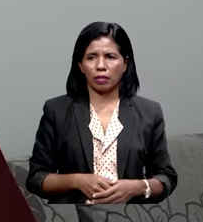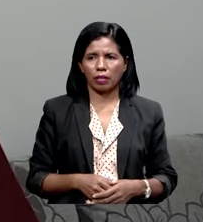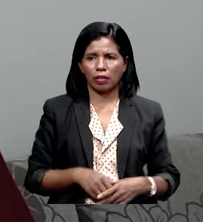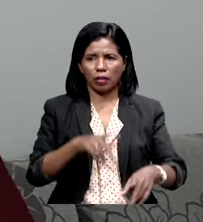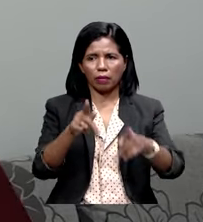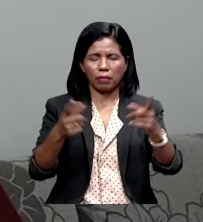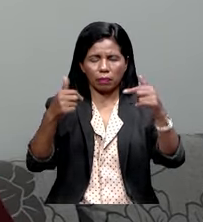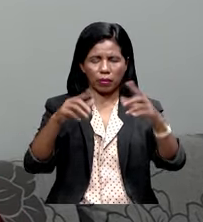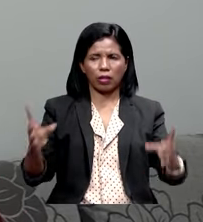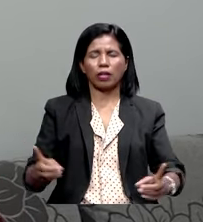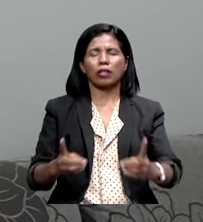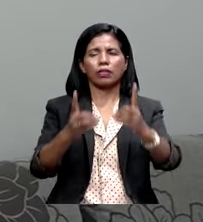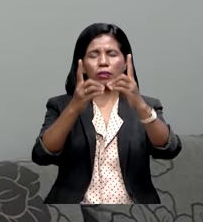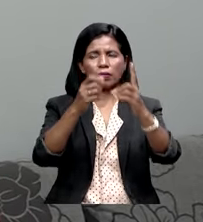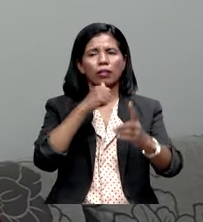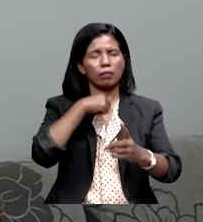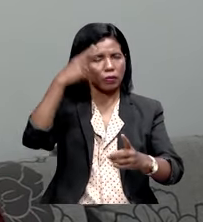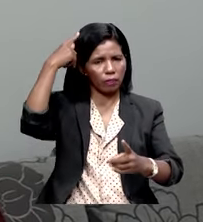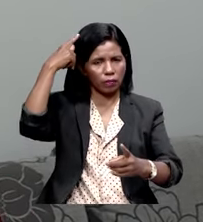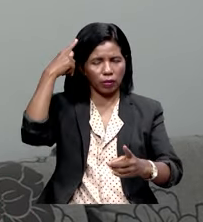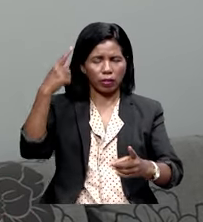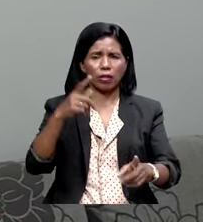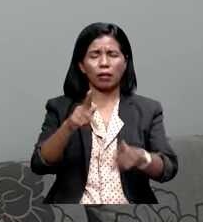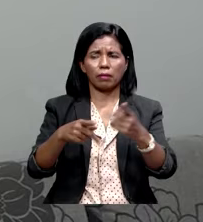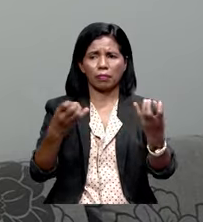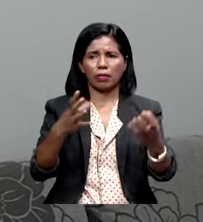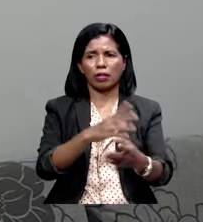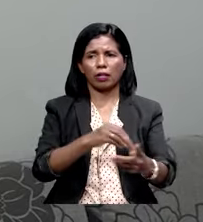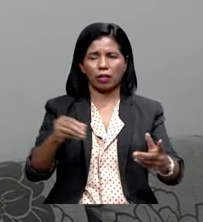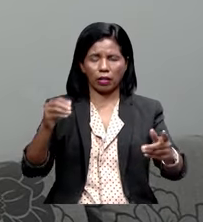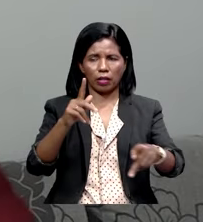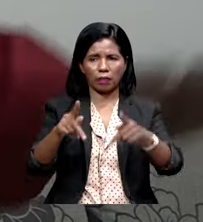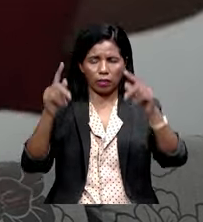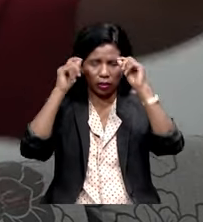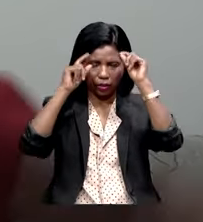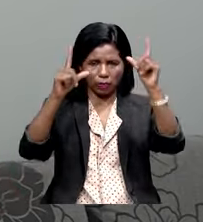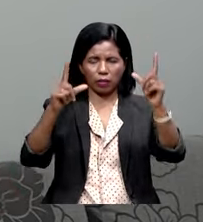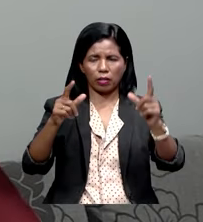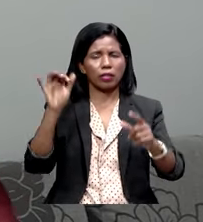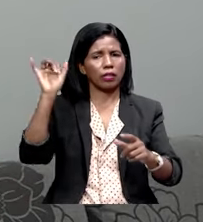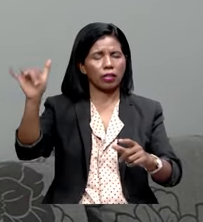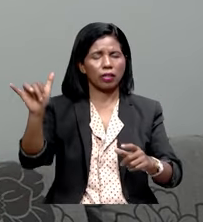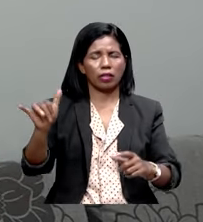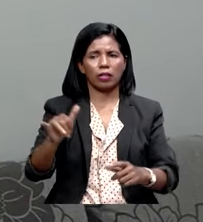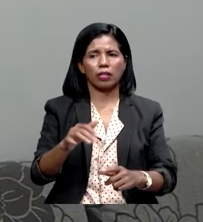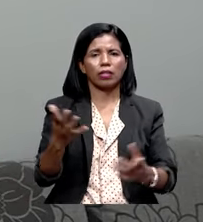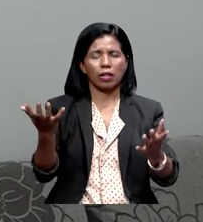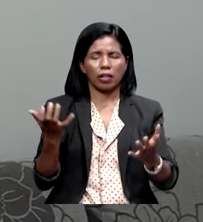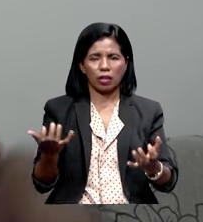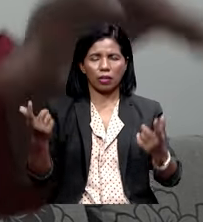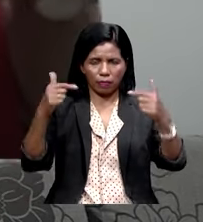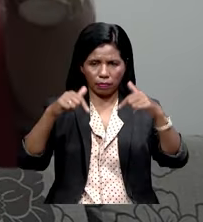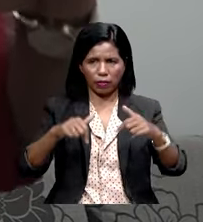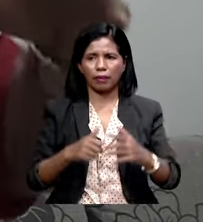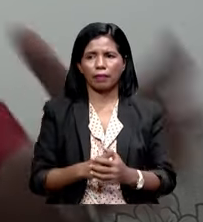ber dankatagi orang ada di sana mereka mau datang